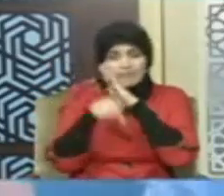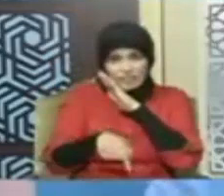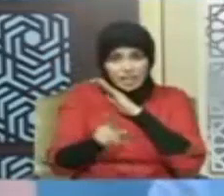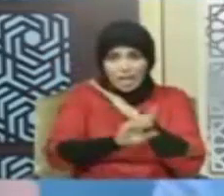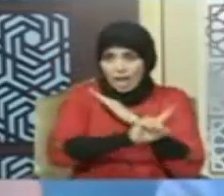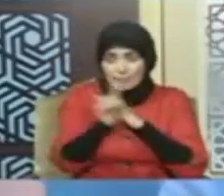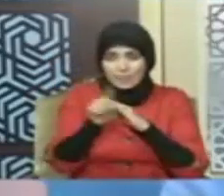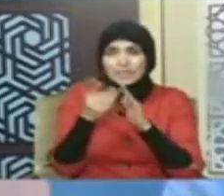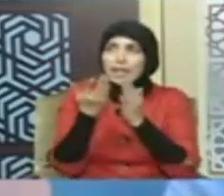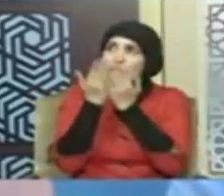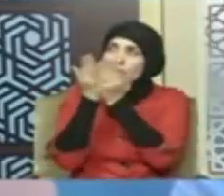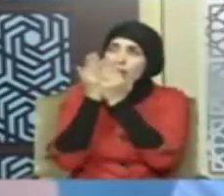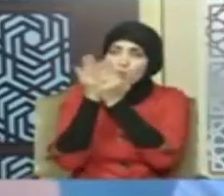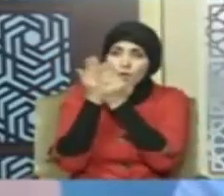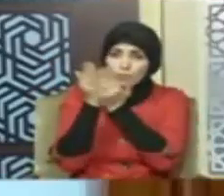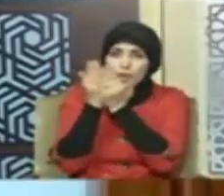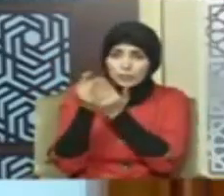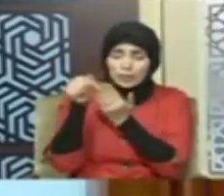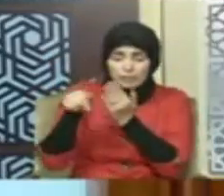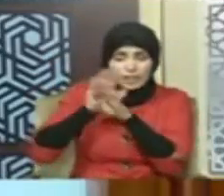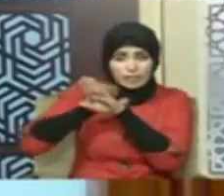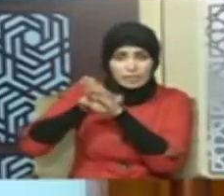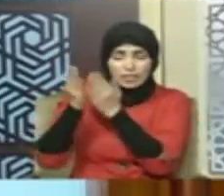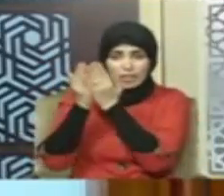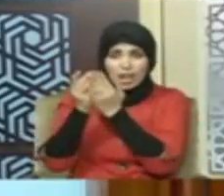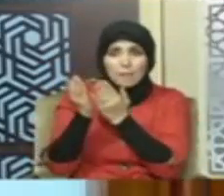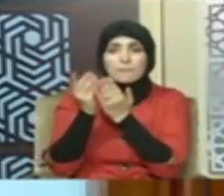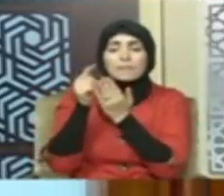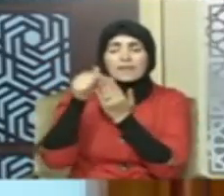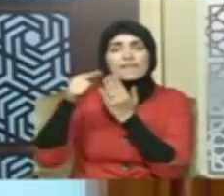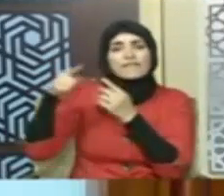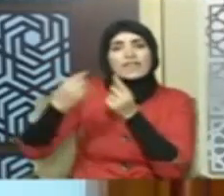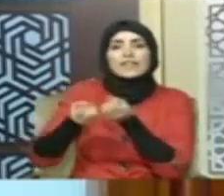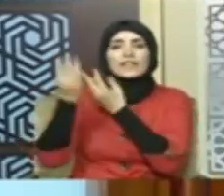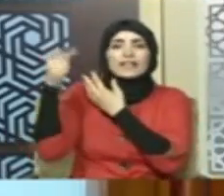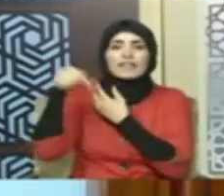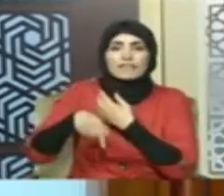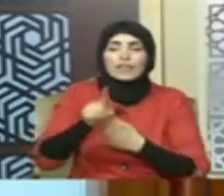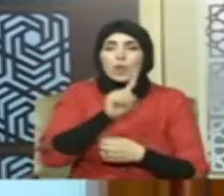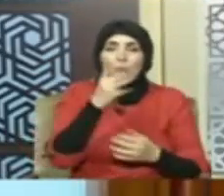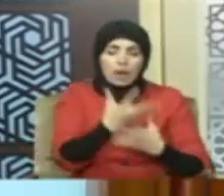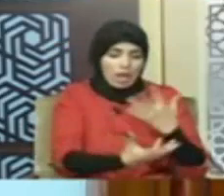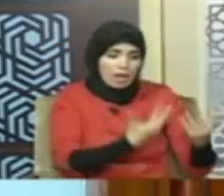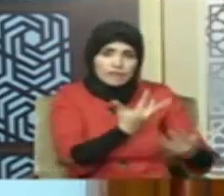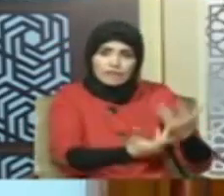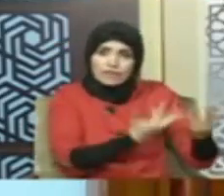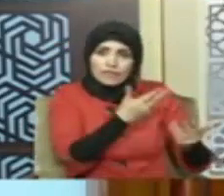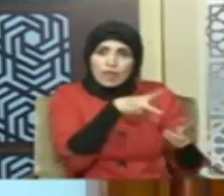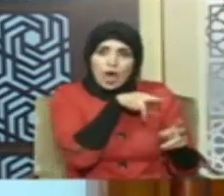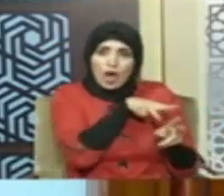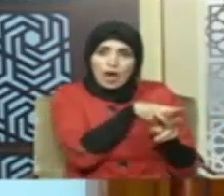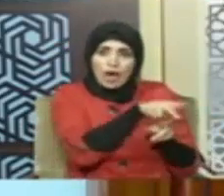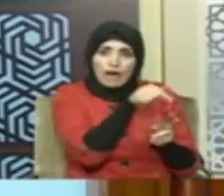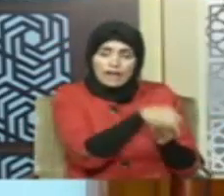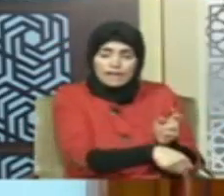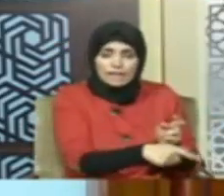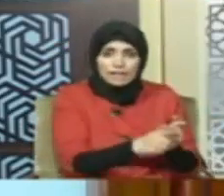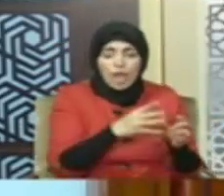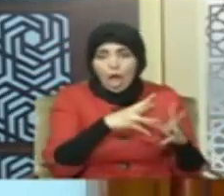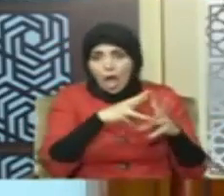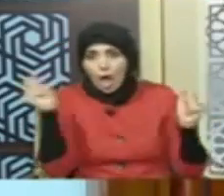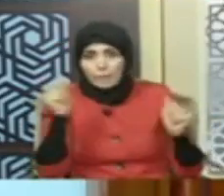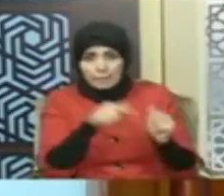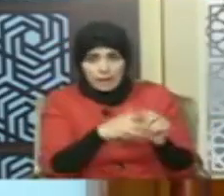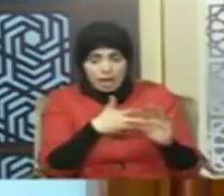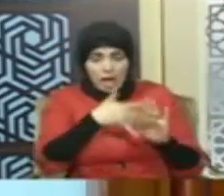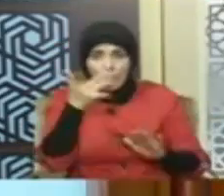الجنة نام طالبها، ولا كالنار نام هاربها، عرفت فالزم.